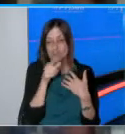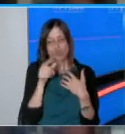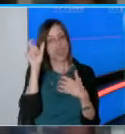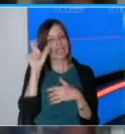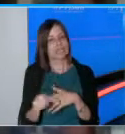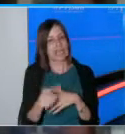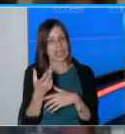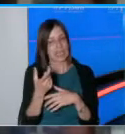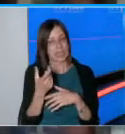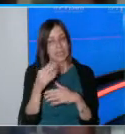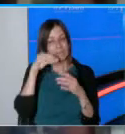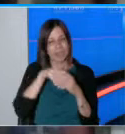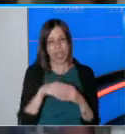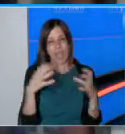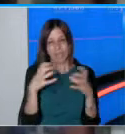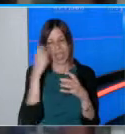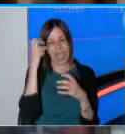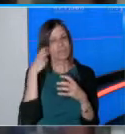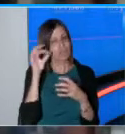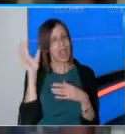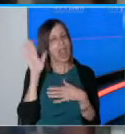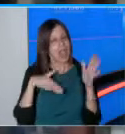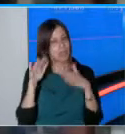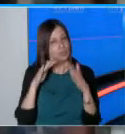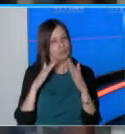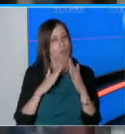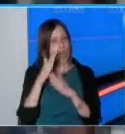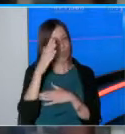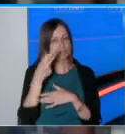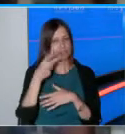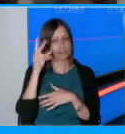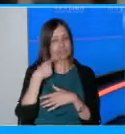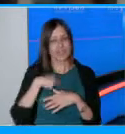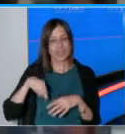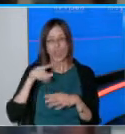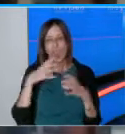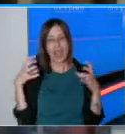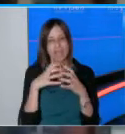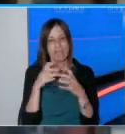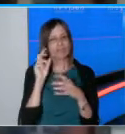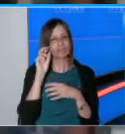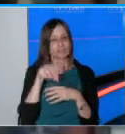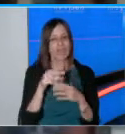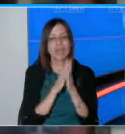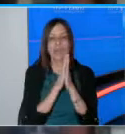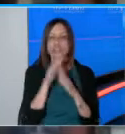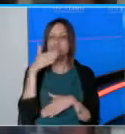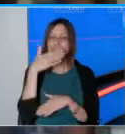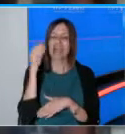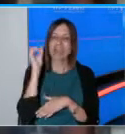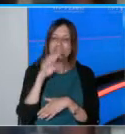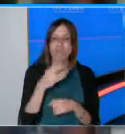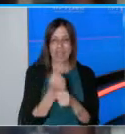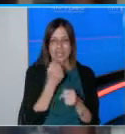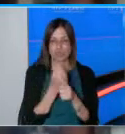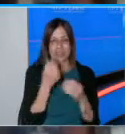אזרחי לחלוטין בתוך החברה הערבית של אלימות שהיא גואה, ואנחנו כל החברה מגויסת לבקש מהמדינה לבוא ולעשות